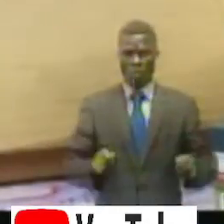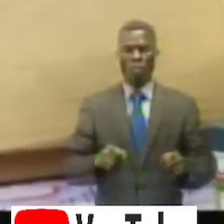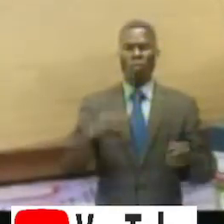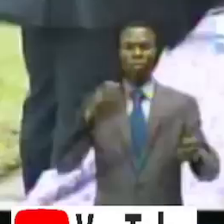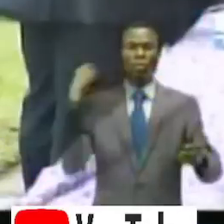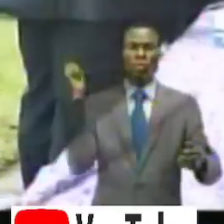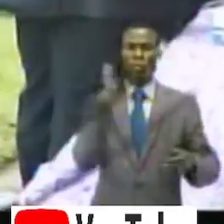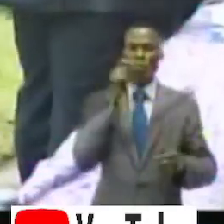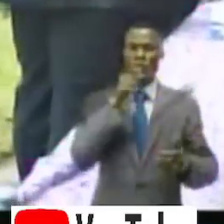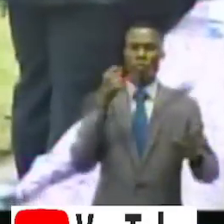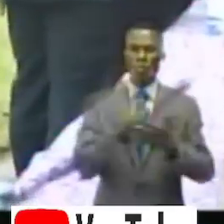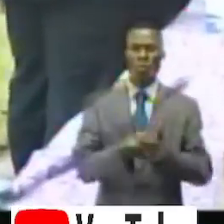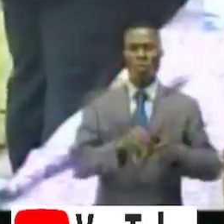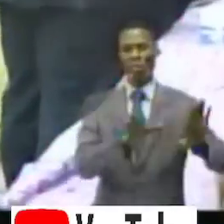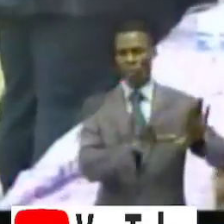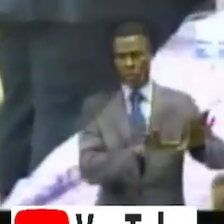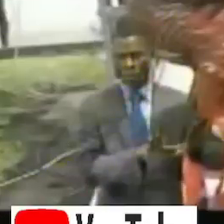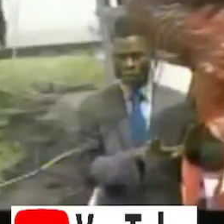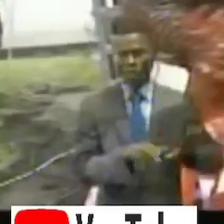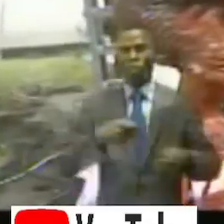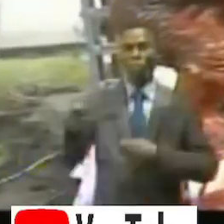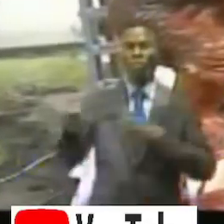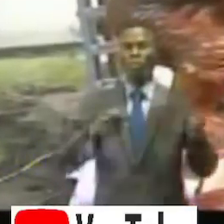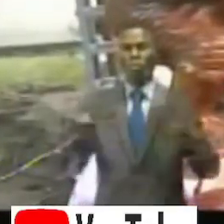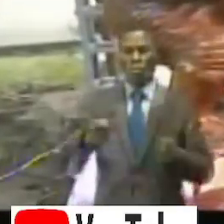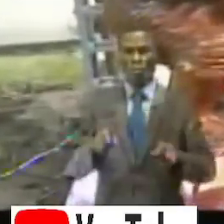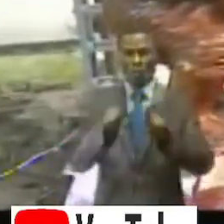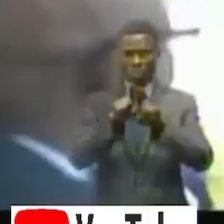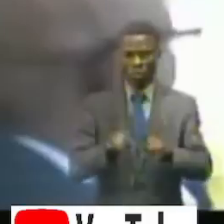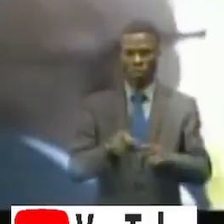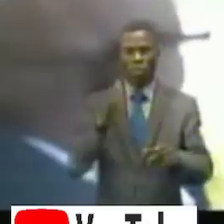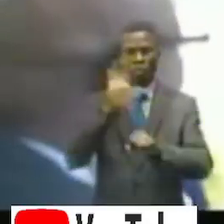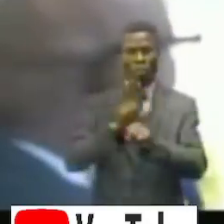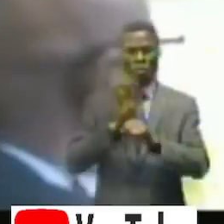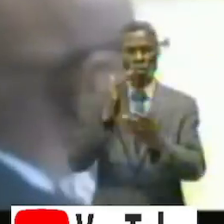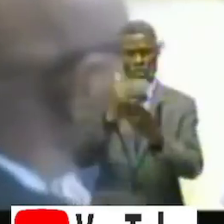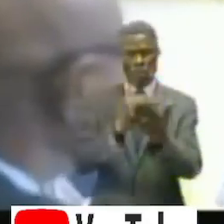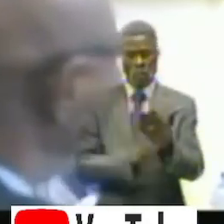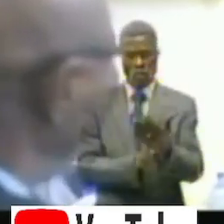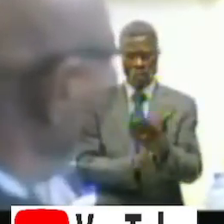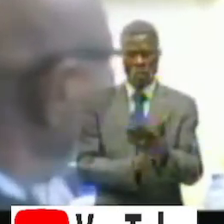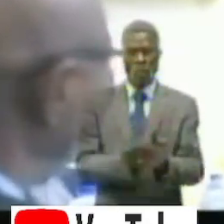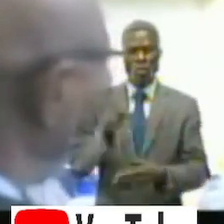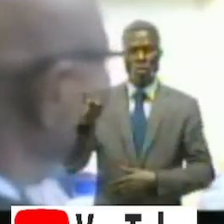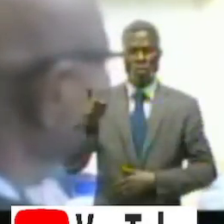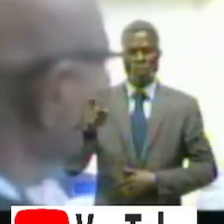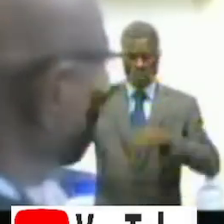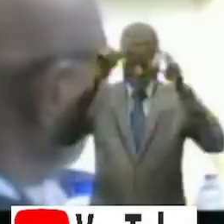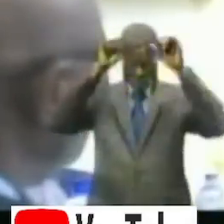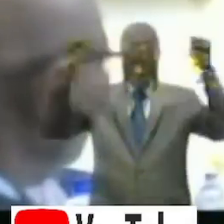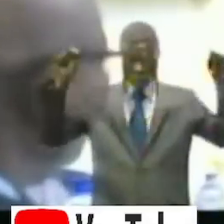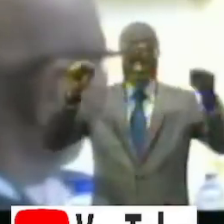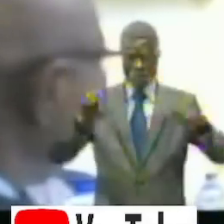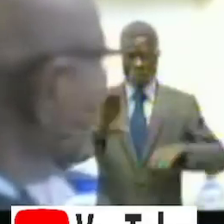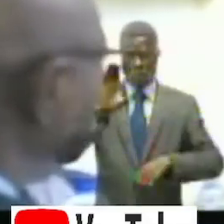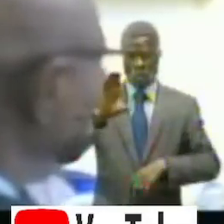boulangerie, poissonnerie, le secteur marchand sans être exhaustif. Et Jean-Robert Issifoy, président de la CCIS RDC,